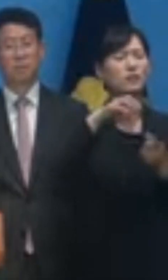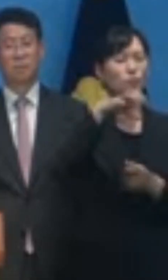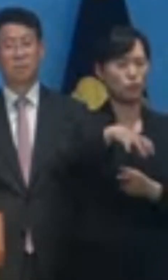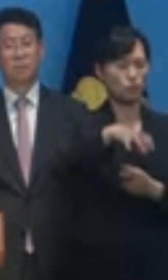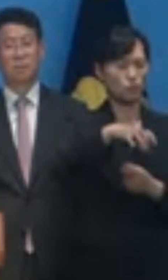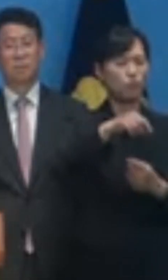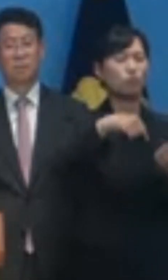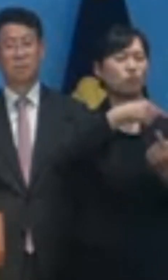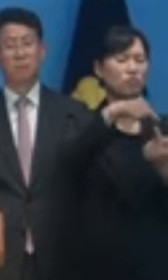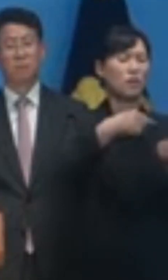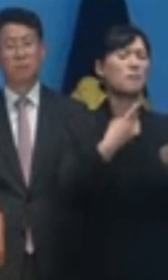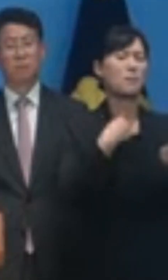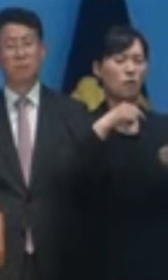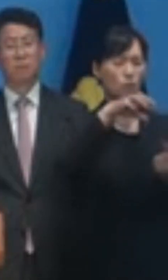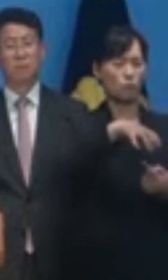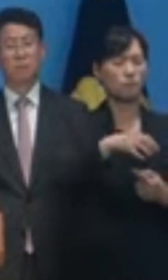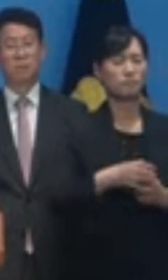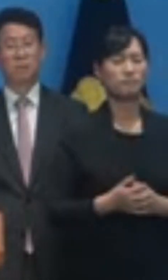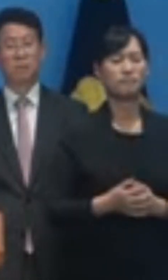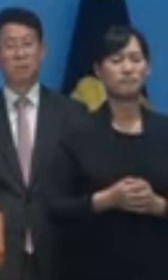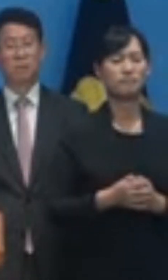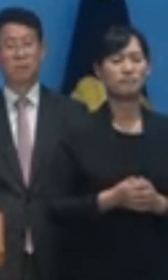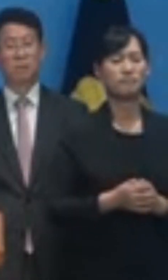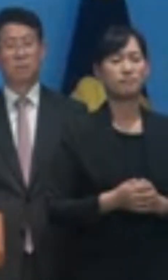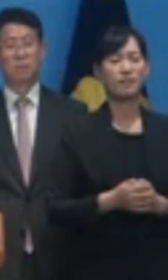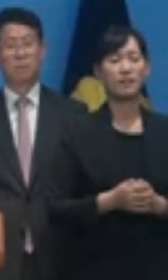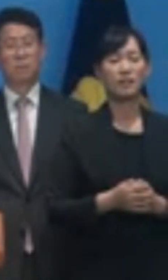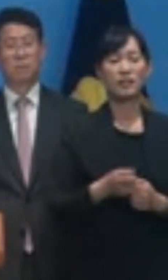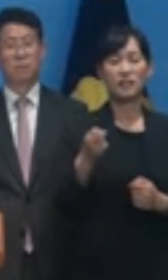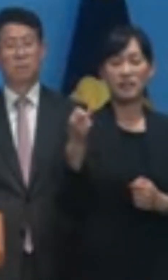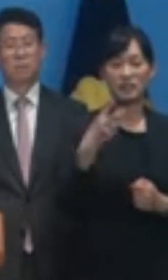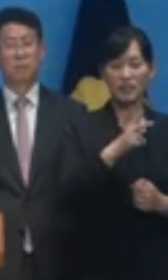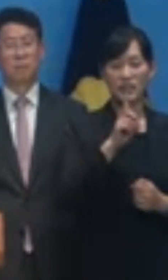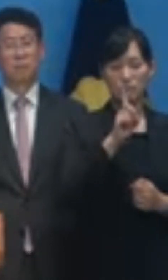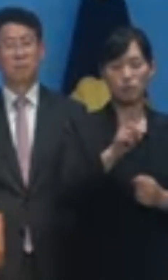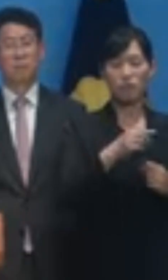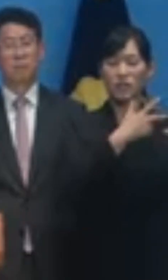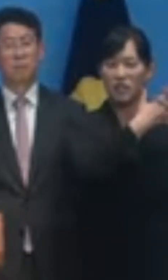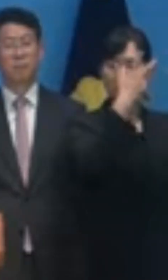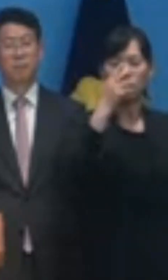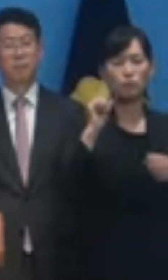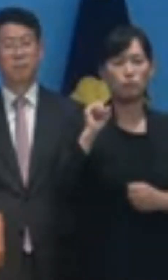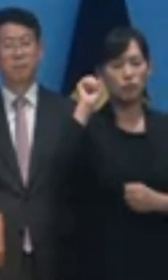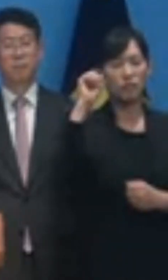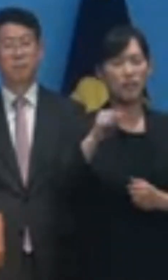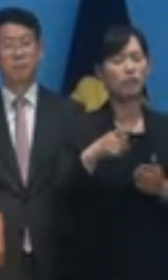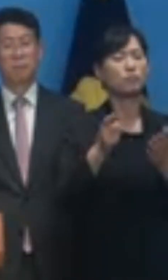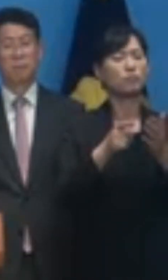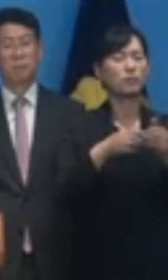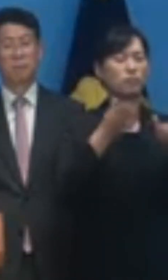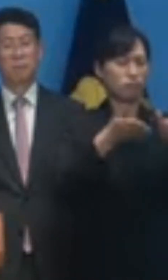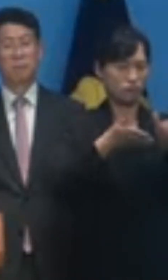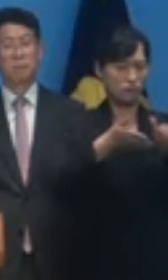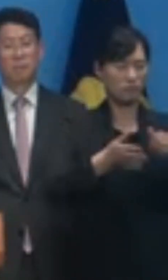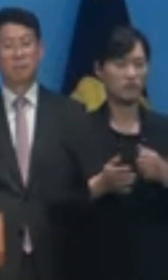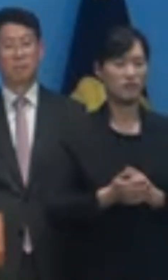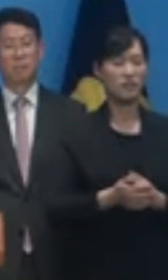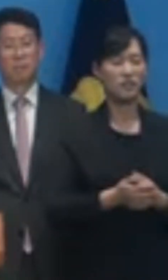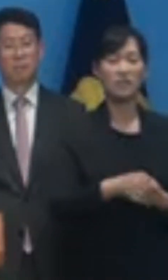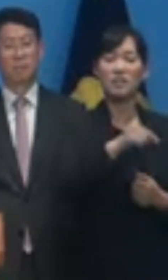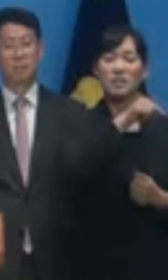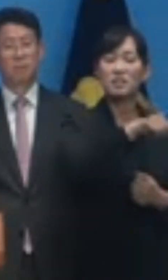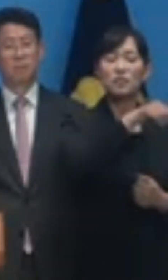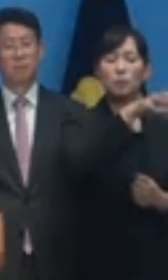형태로 운영되고 있었다는 것입니다. 다시 한번 이재명 후보에게 촉구합니다.